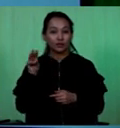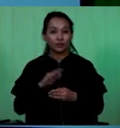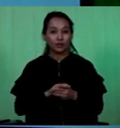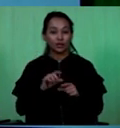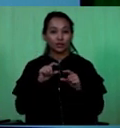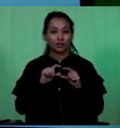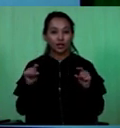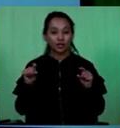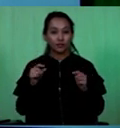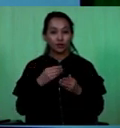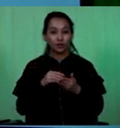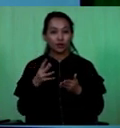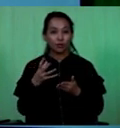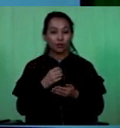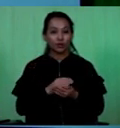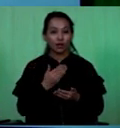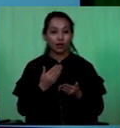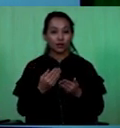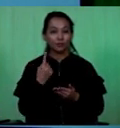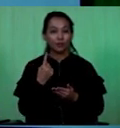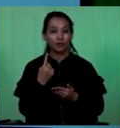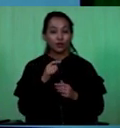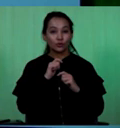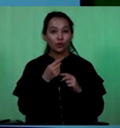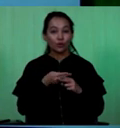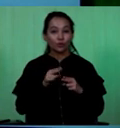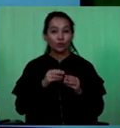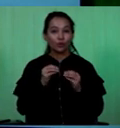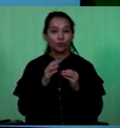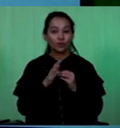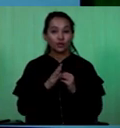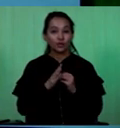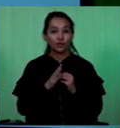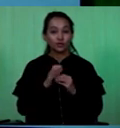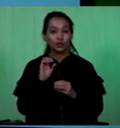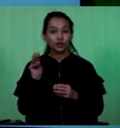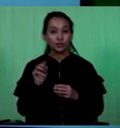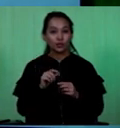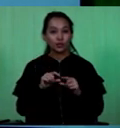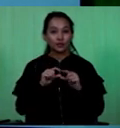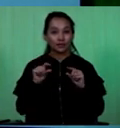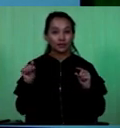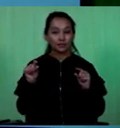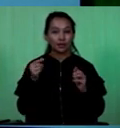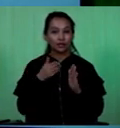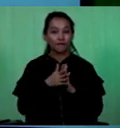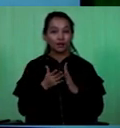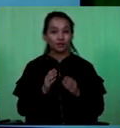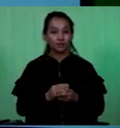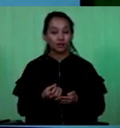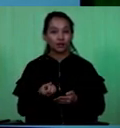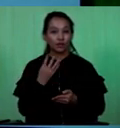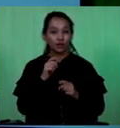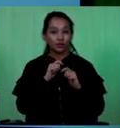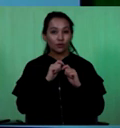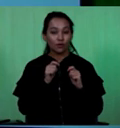Agar bitta sovg'ani o'rash uchun 15 santimetr tasma kerak bo'lsa, biz nechta